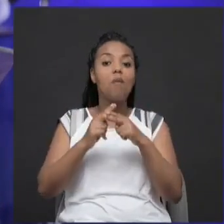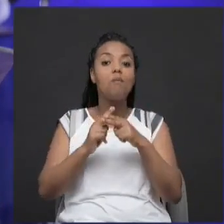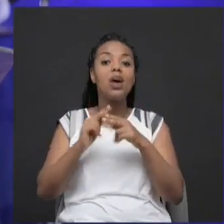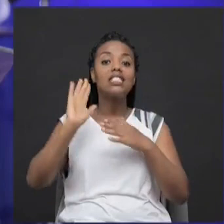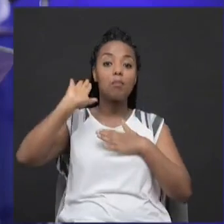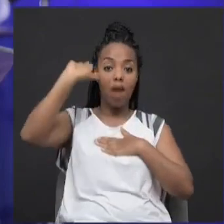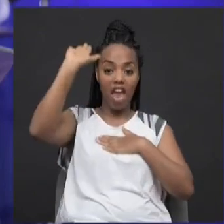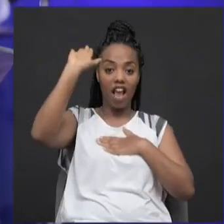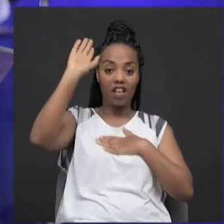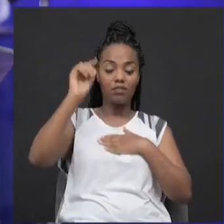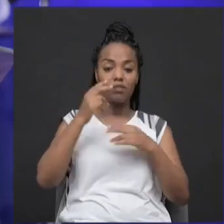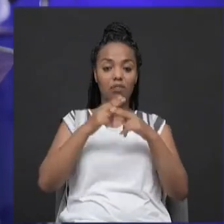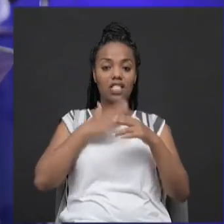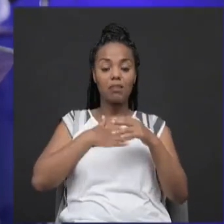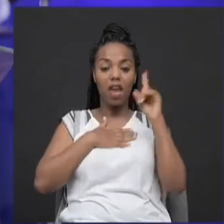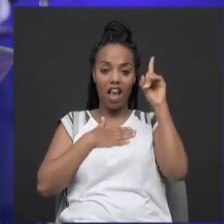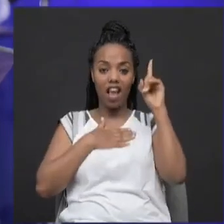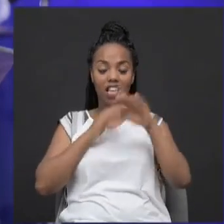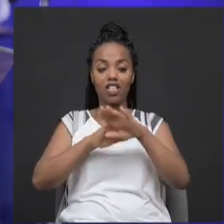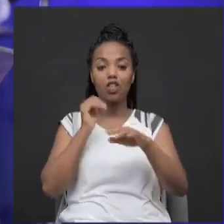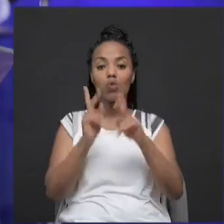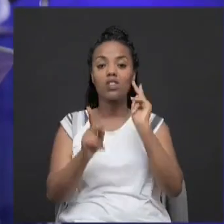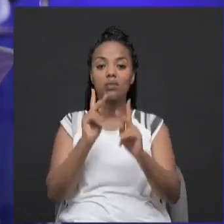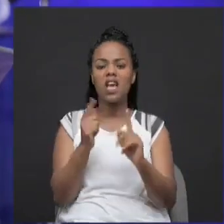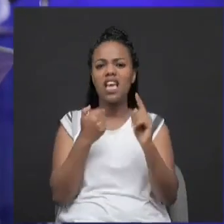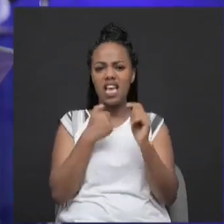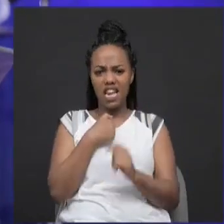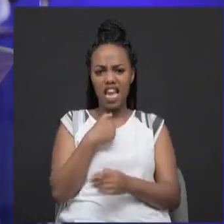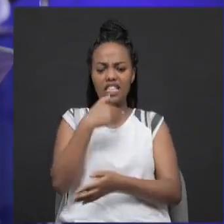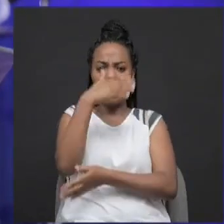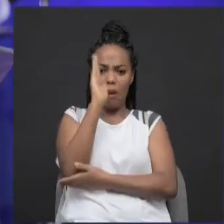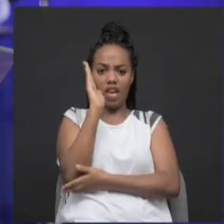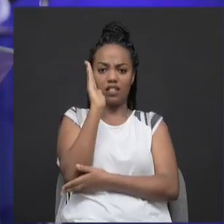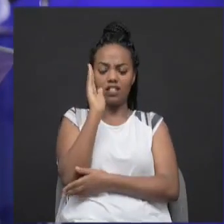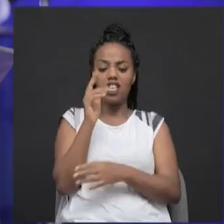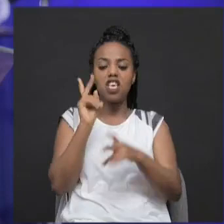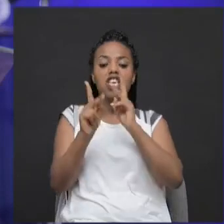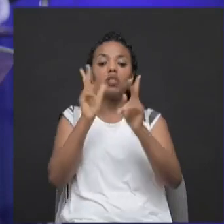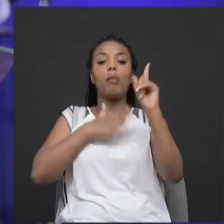ሕዝቤ እኔን እግዚአብሔር ሕዝቤ ብሎ የሚለው